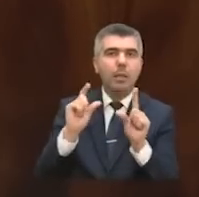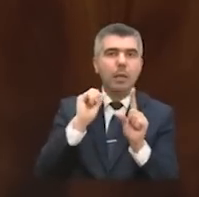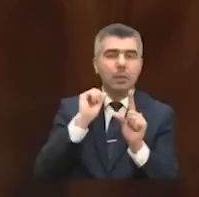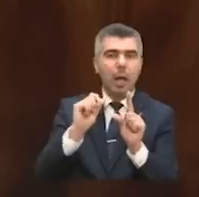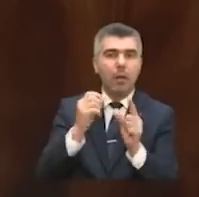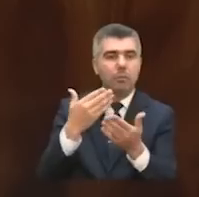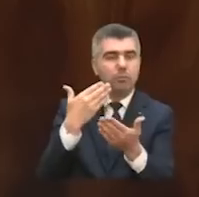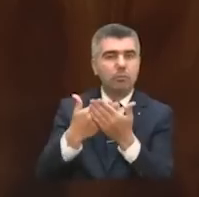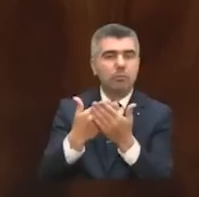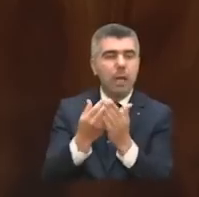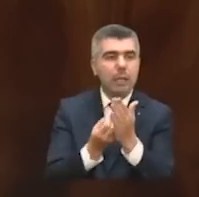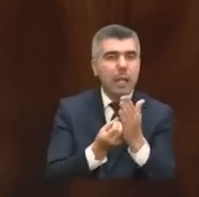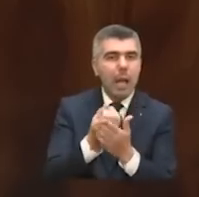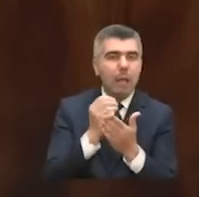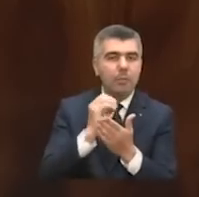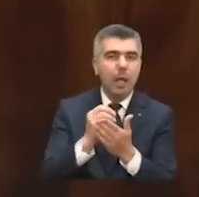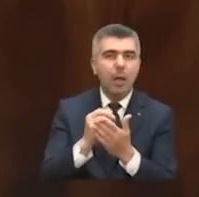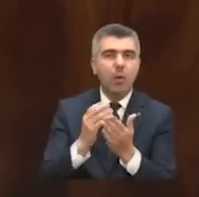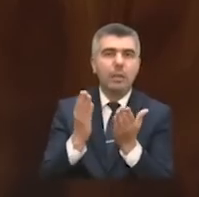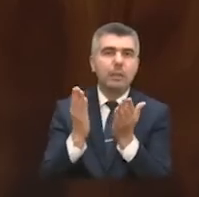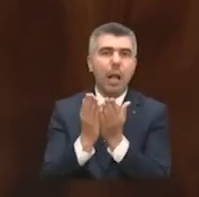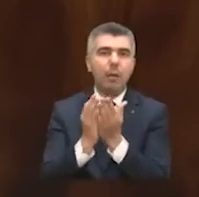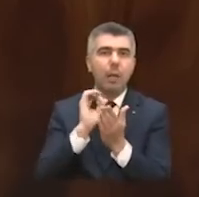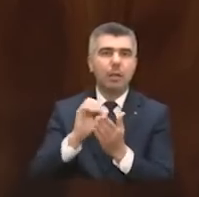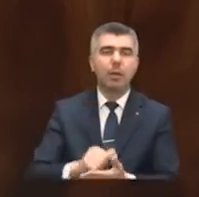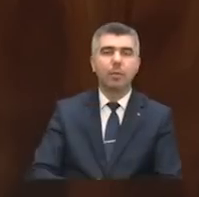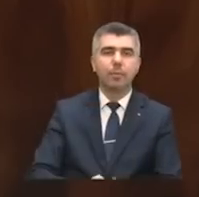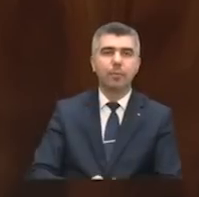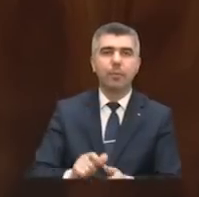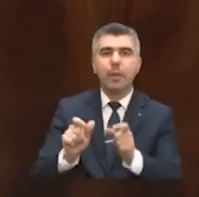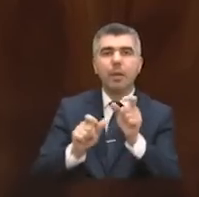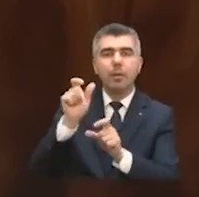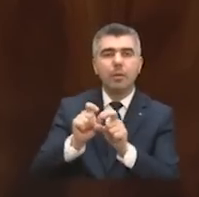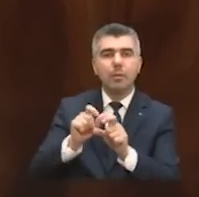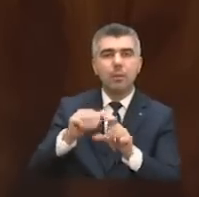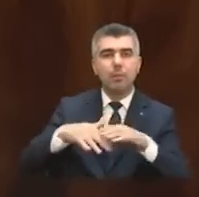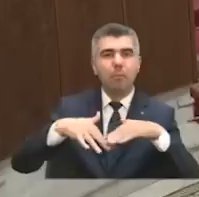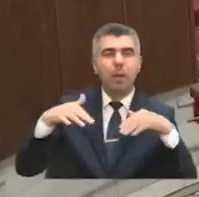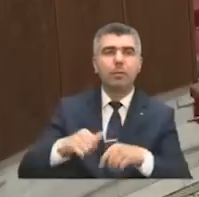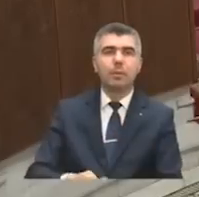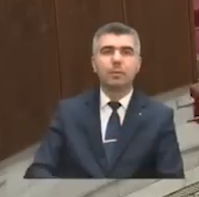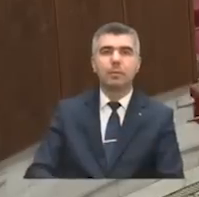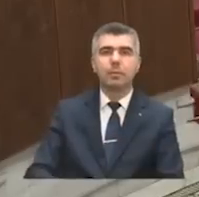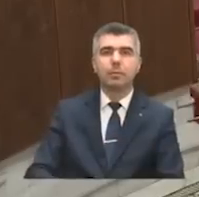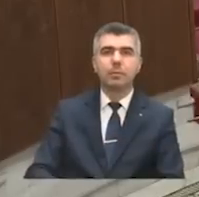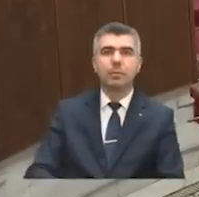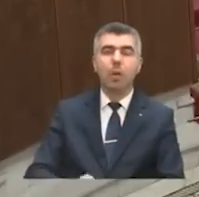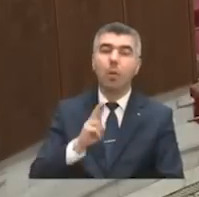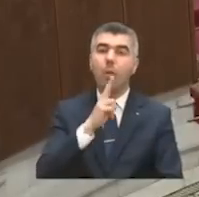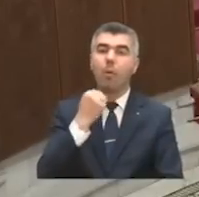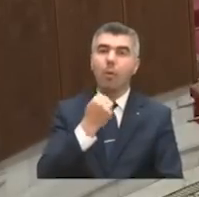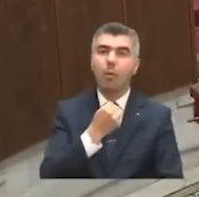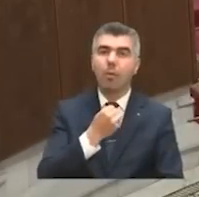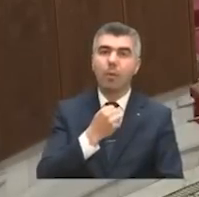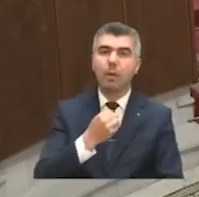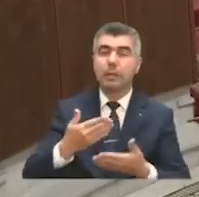جودة تعليم الطلبة وعلى المحيط اللي كيتواجد فيه. سيدات والسادة النواب المحترمون، هذه الحكومة جات